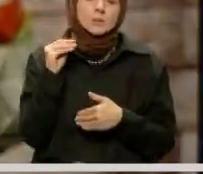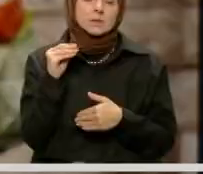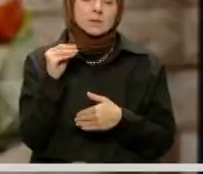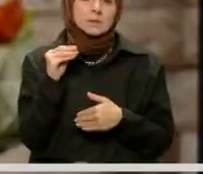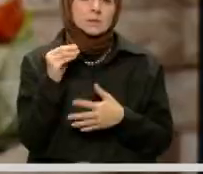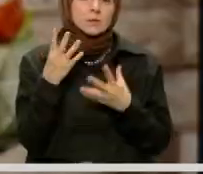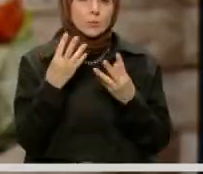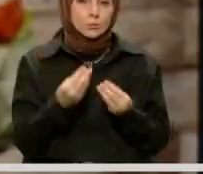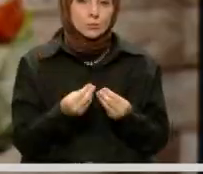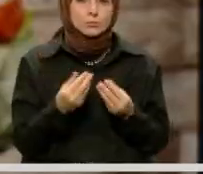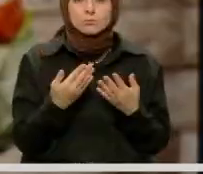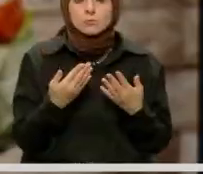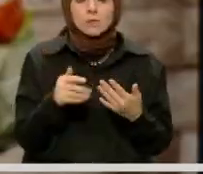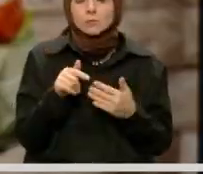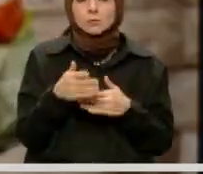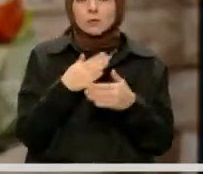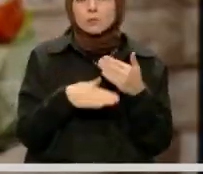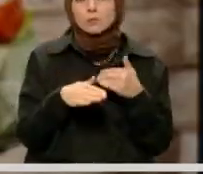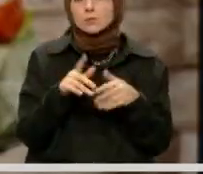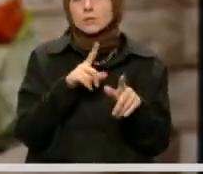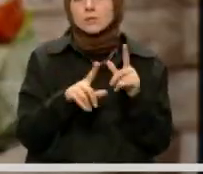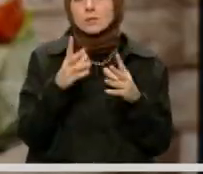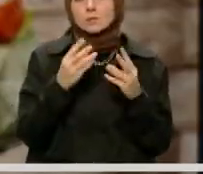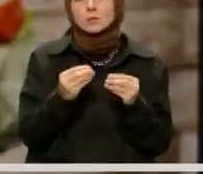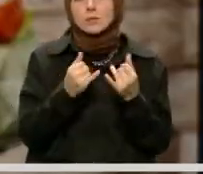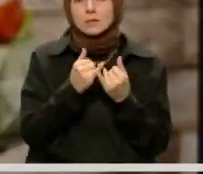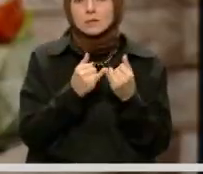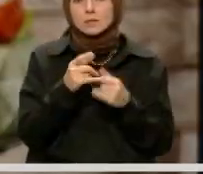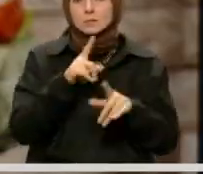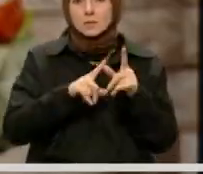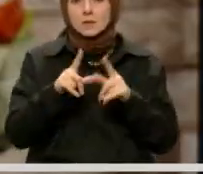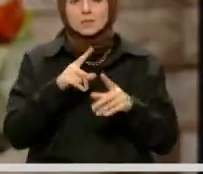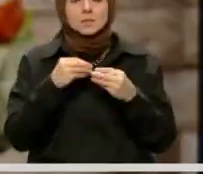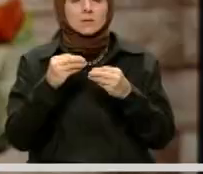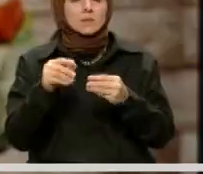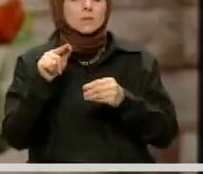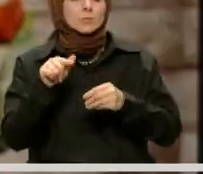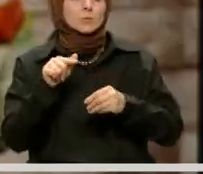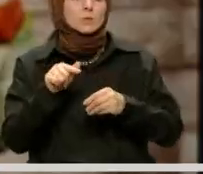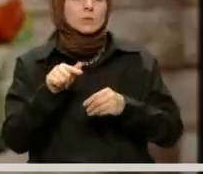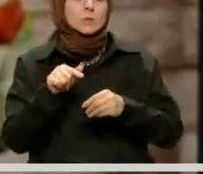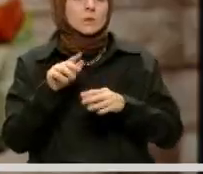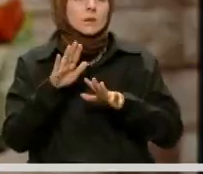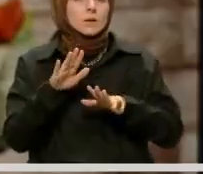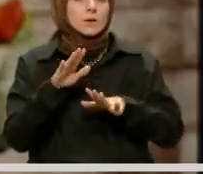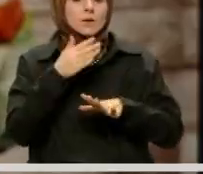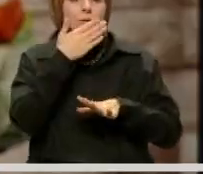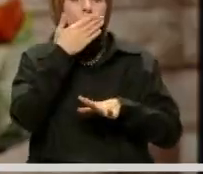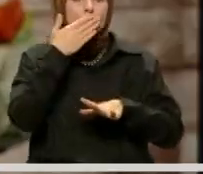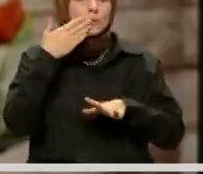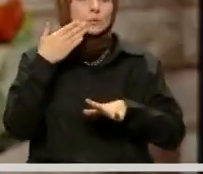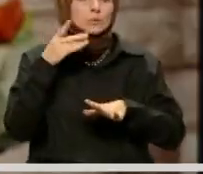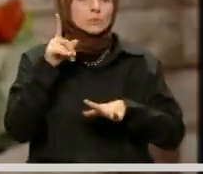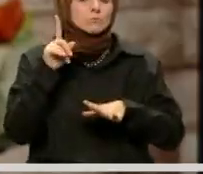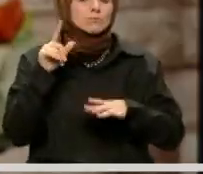Yani bundan önce de ihtiyaç sahibi kardeşlerimizin ihtiyaçlarını biz giderirdik, gidermeye çalışırdık. Ama oruç bir